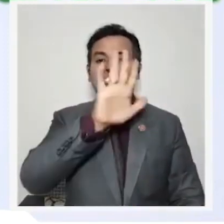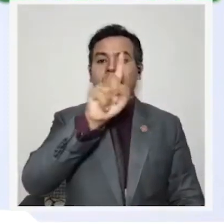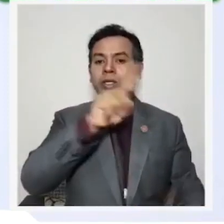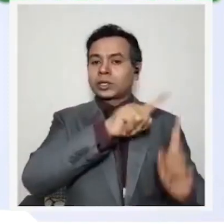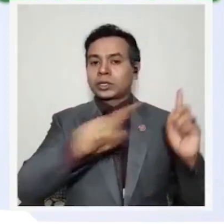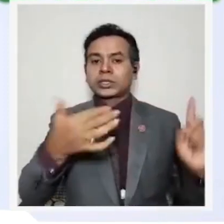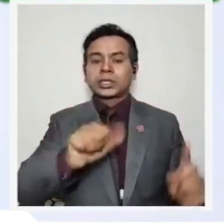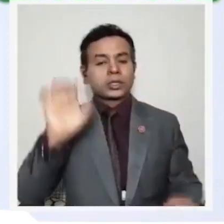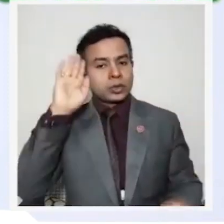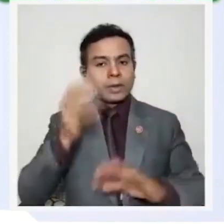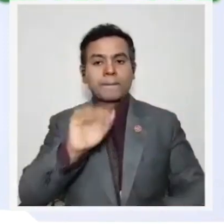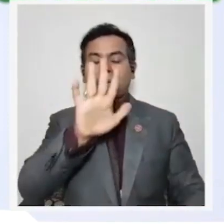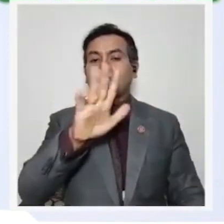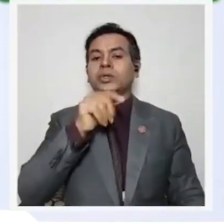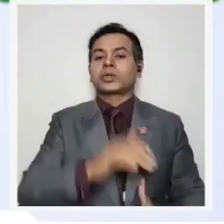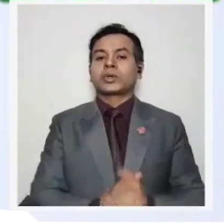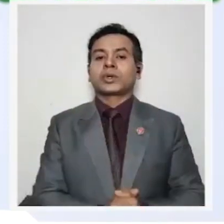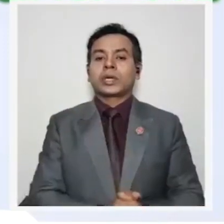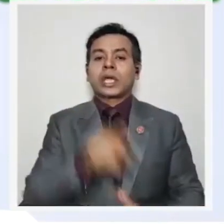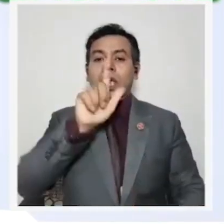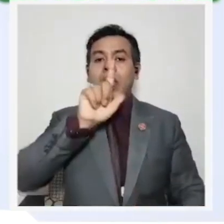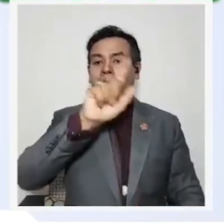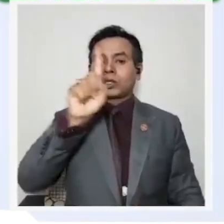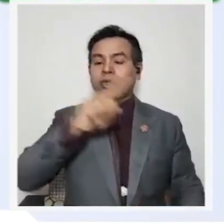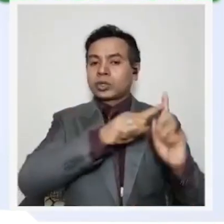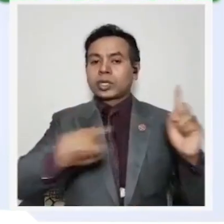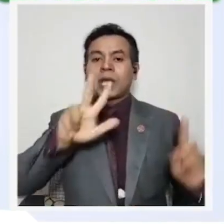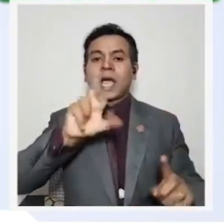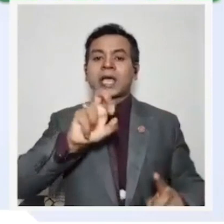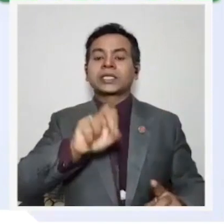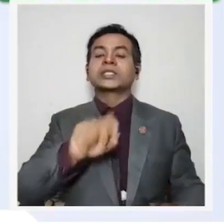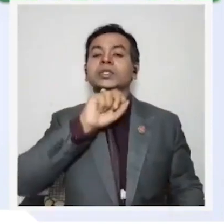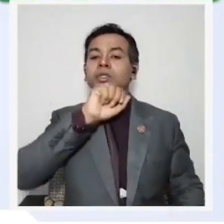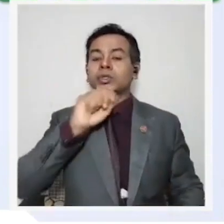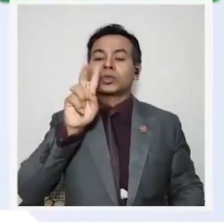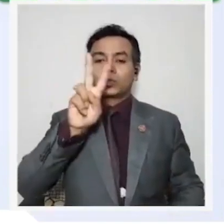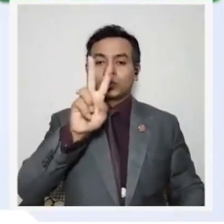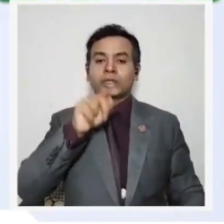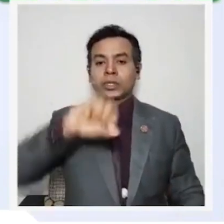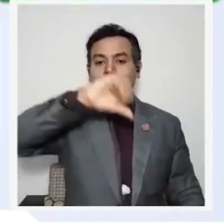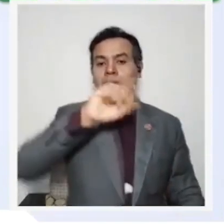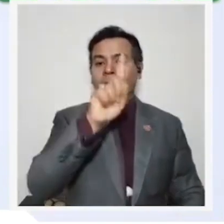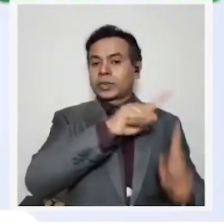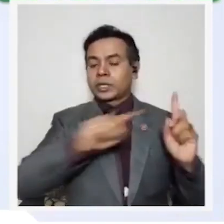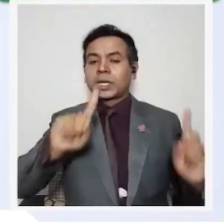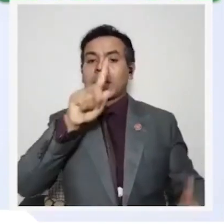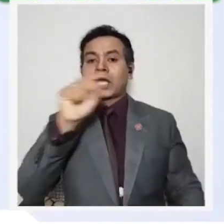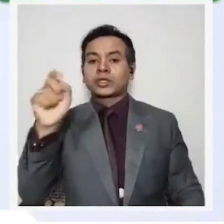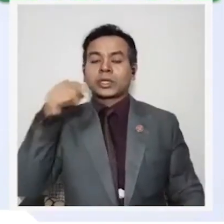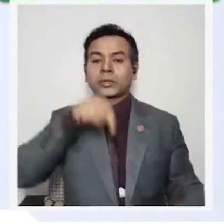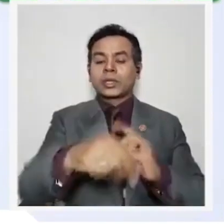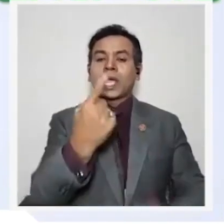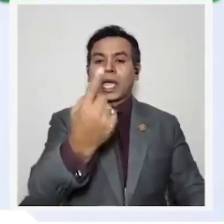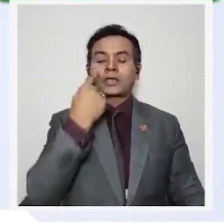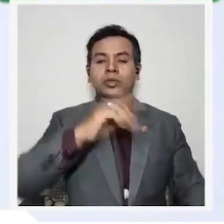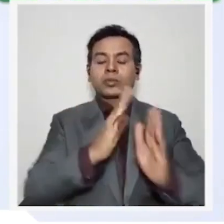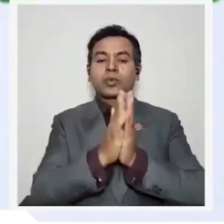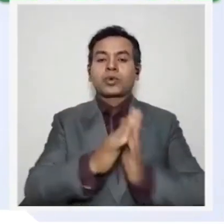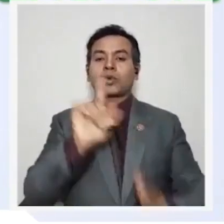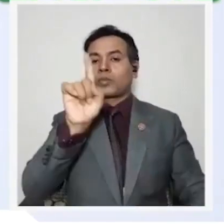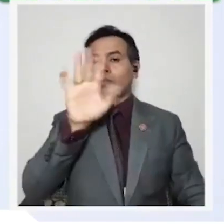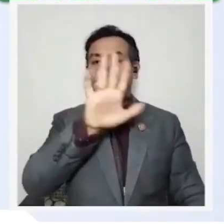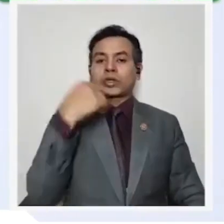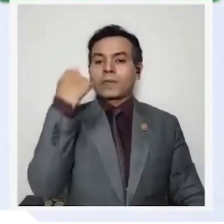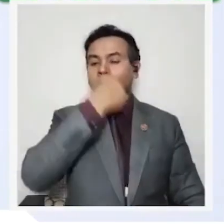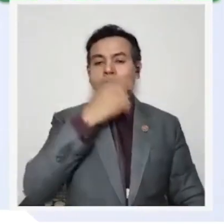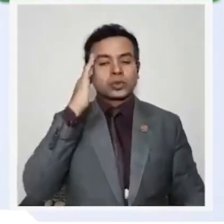বয়স বিশ্লেষণে 31 থেকে 40 বছরের মধ্যে 2 জন, 51 থেকে 60 5 জন, 61 থেকে 70 5 জন,